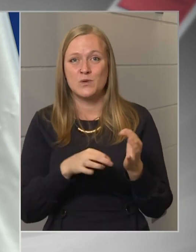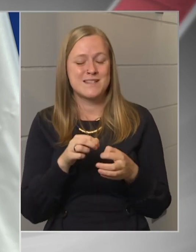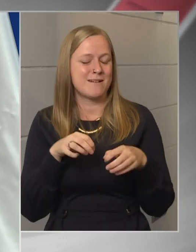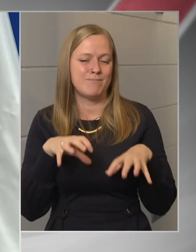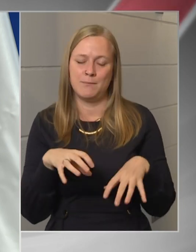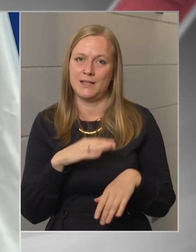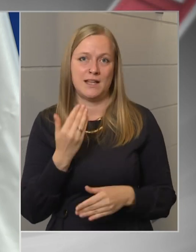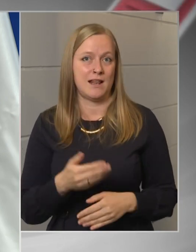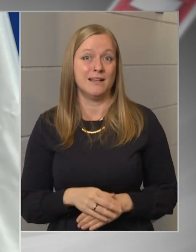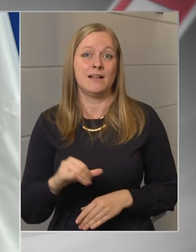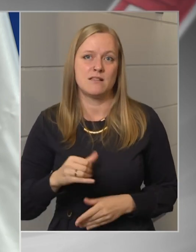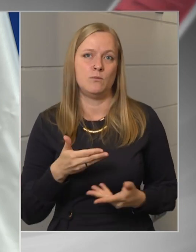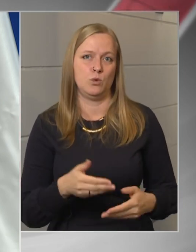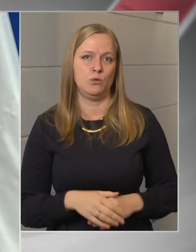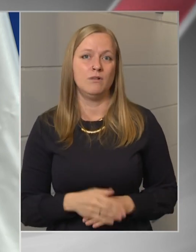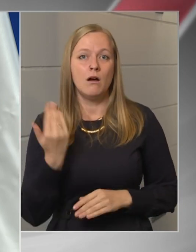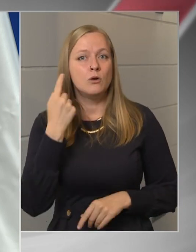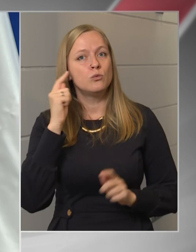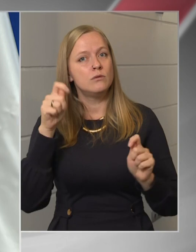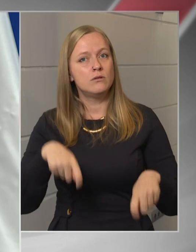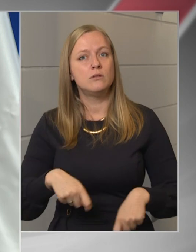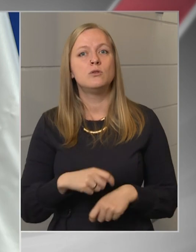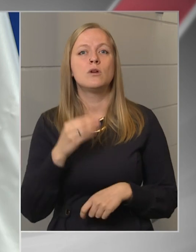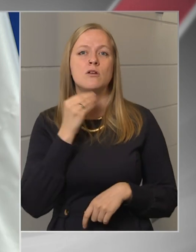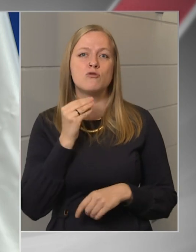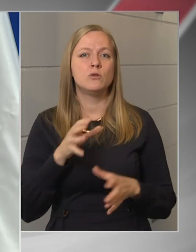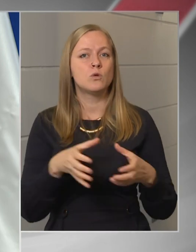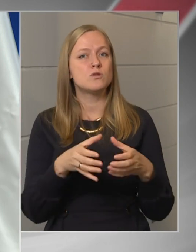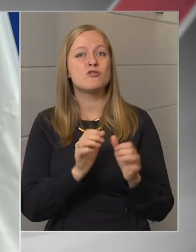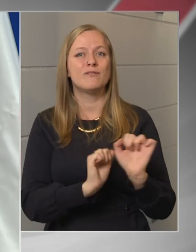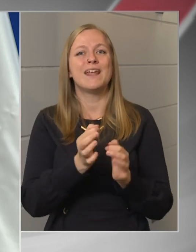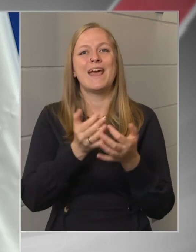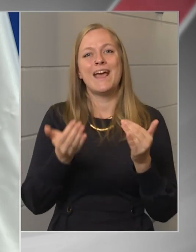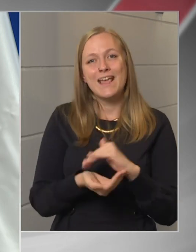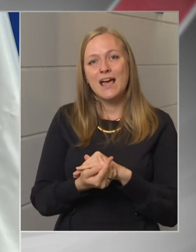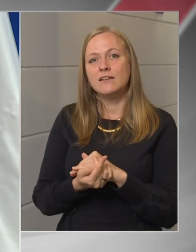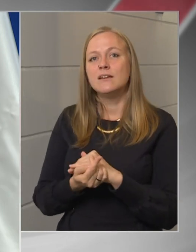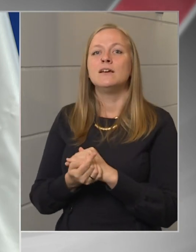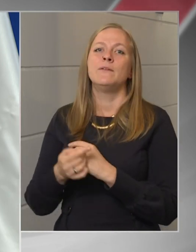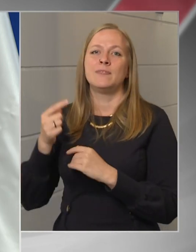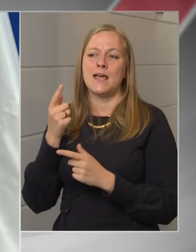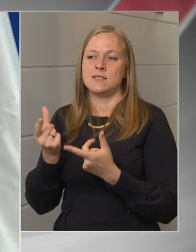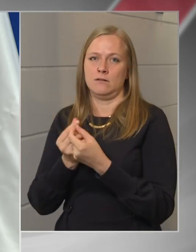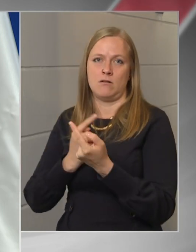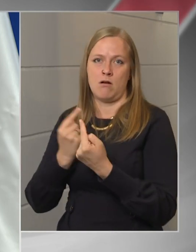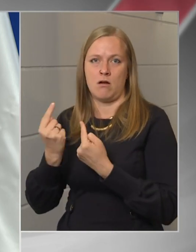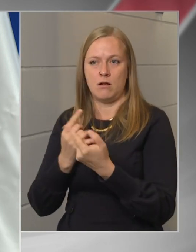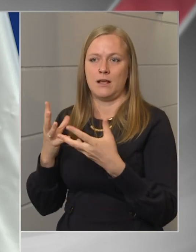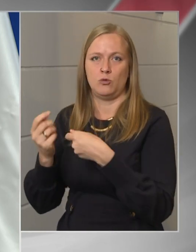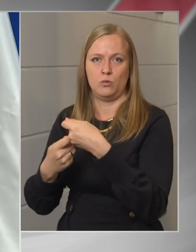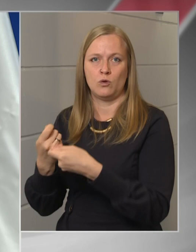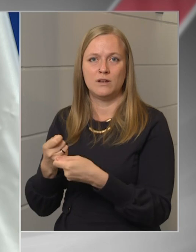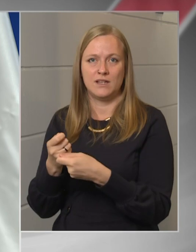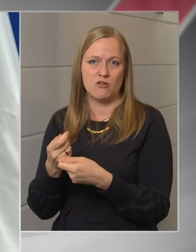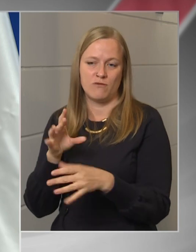nem tette legett, ez bűn. Ugyanis akkor úgy döntöttünk, hogy a zsidó közösség védelmezése helyett a nácikkal való kollaborálást választjuk. De mit